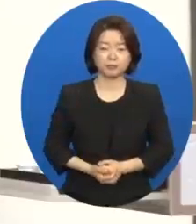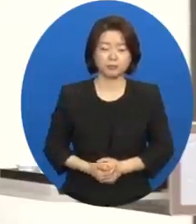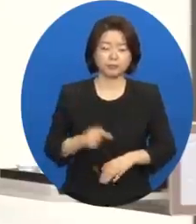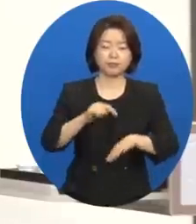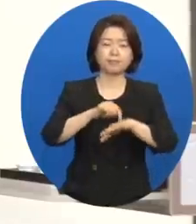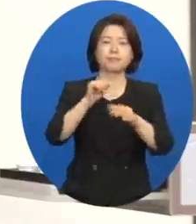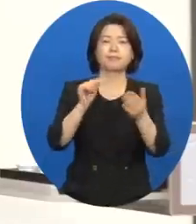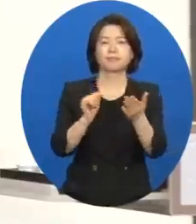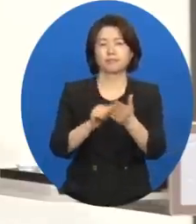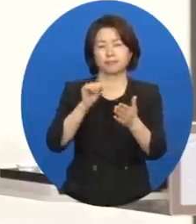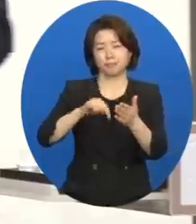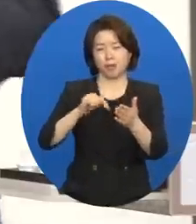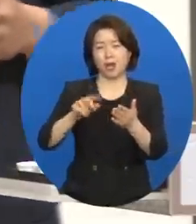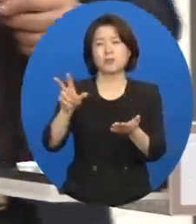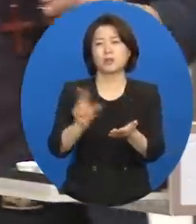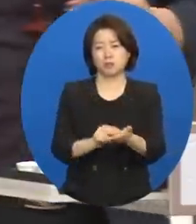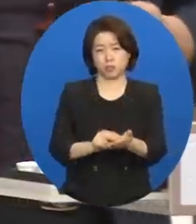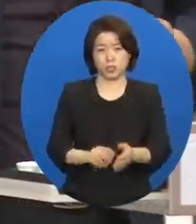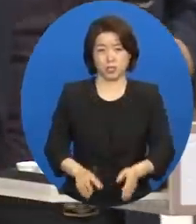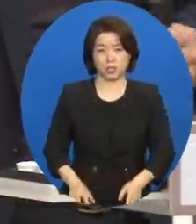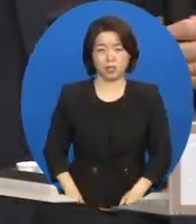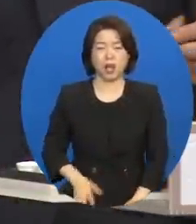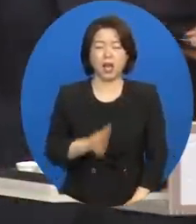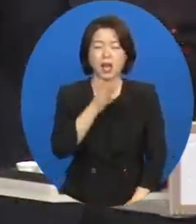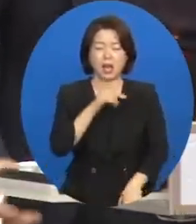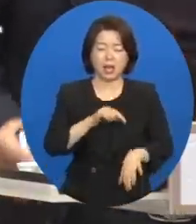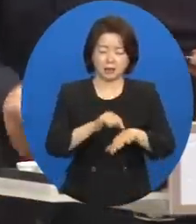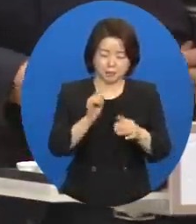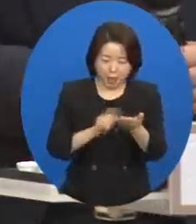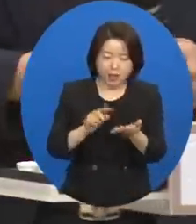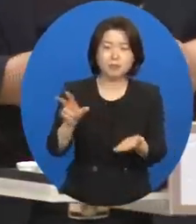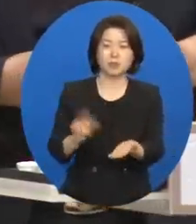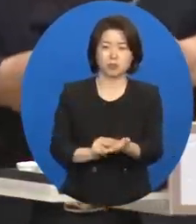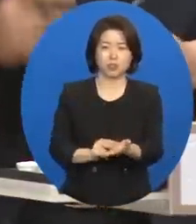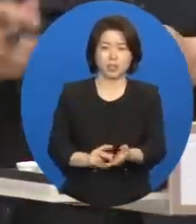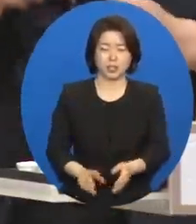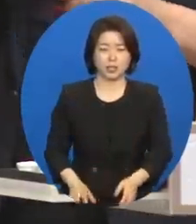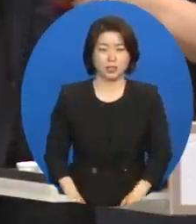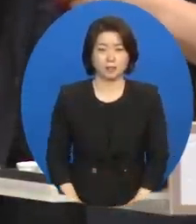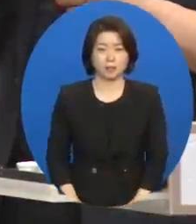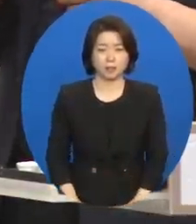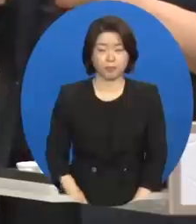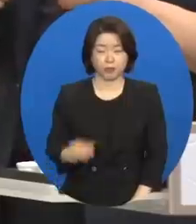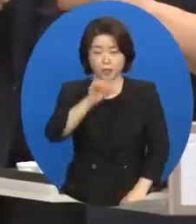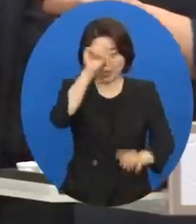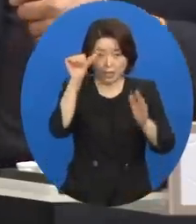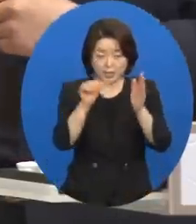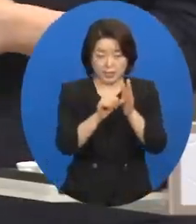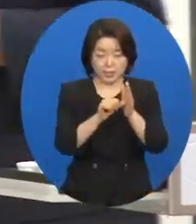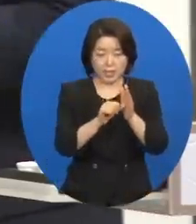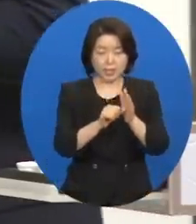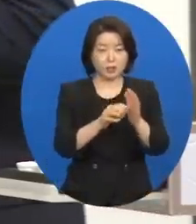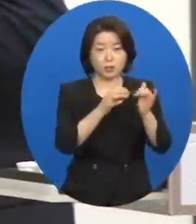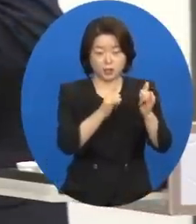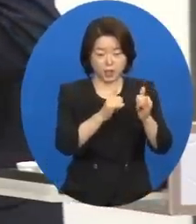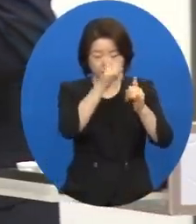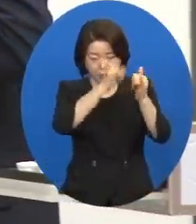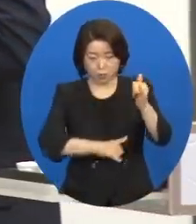마음의 문제구나 라고 하는 것입니다. 마음. 여러분, 인생과 역사의 운명은,